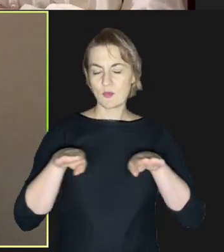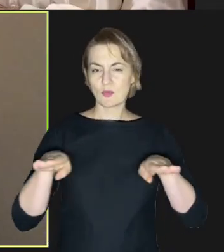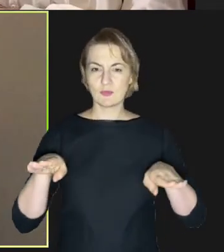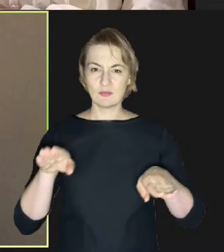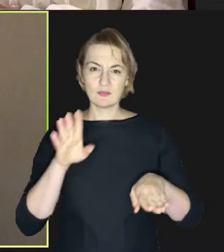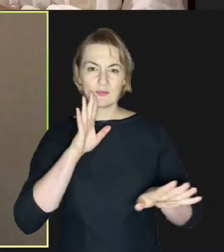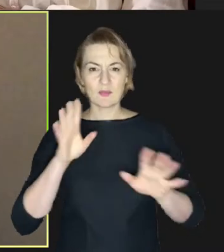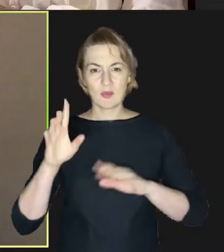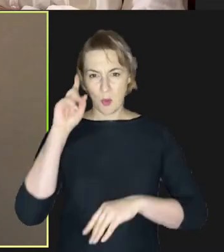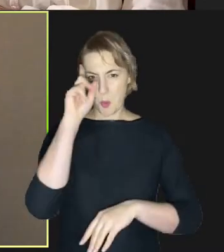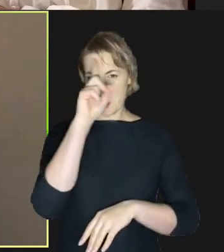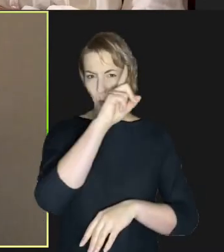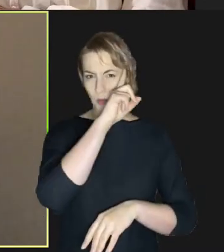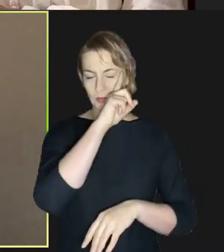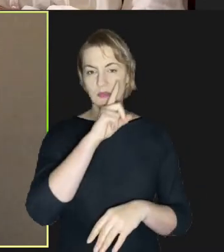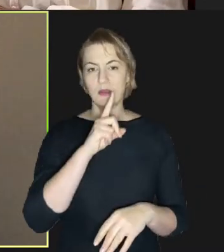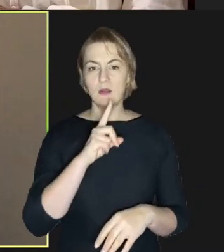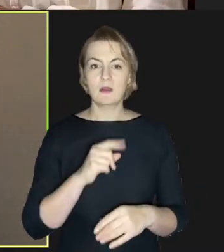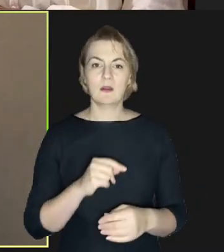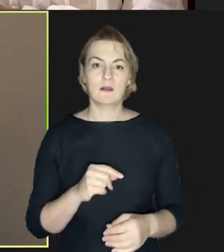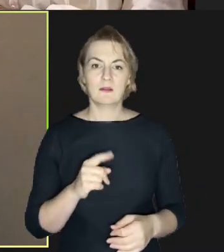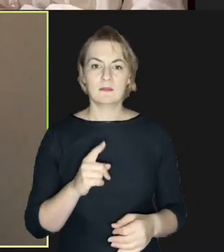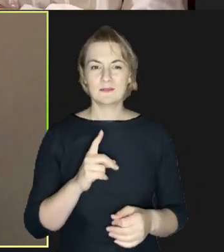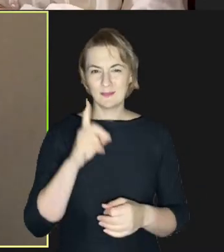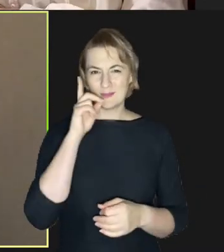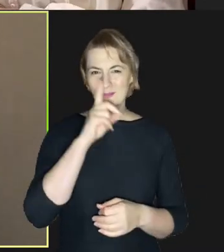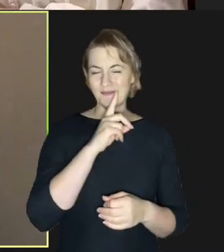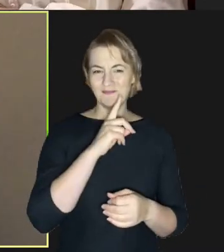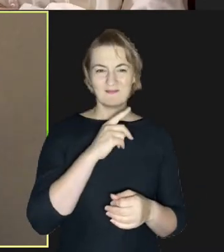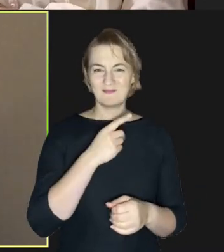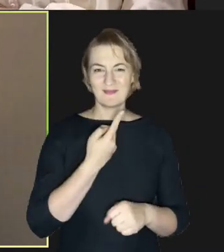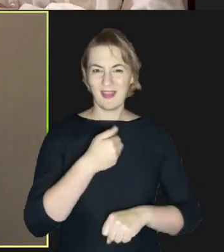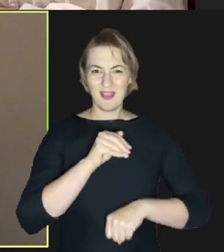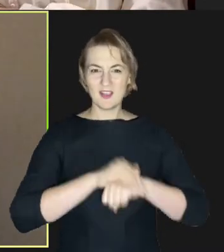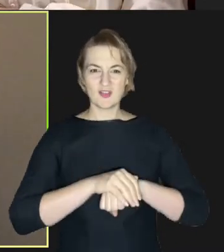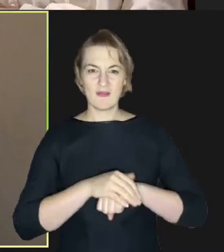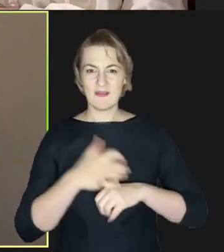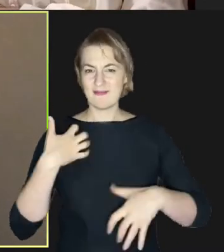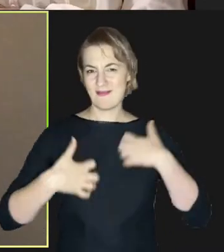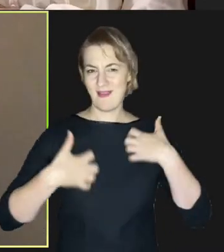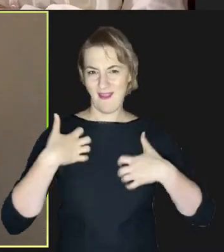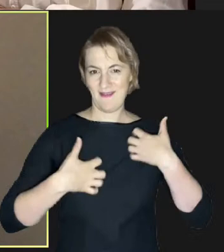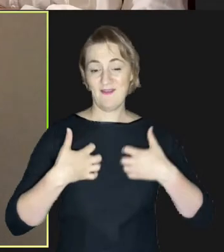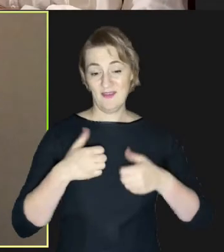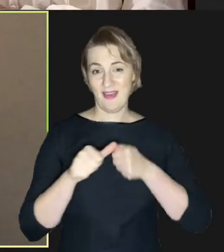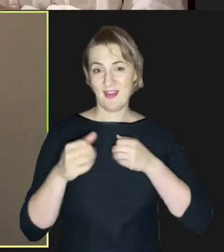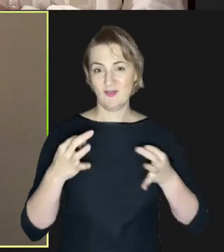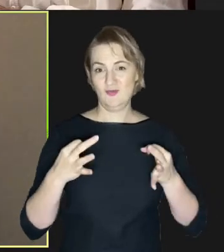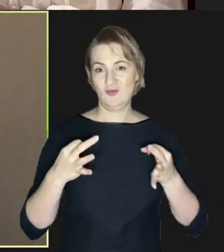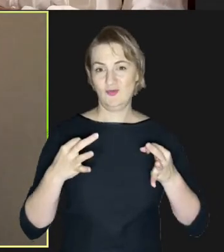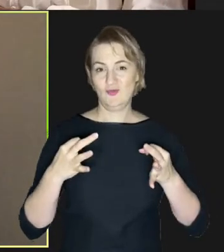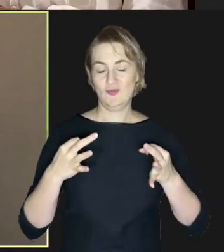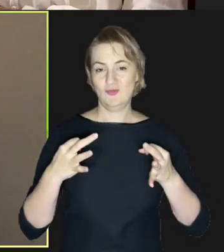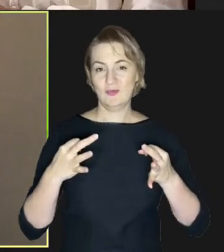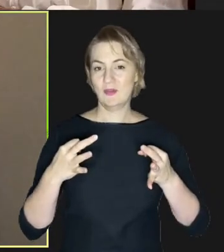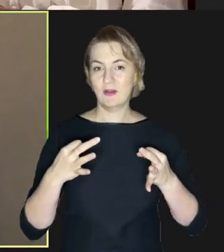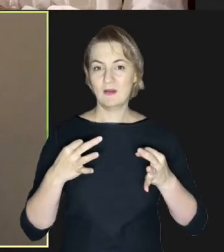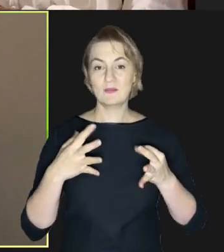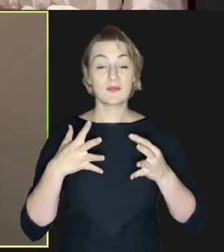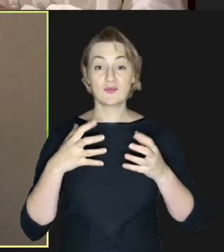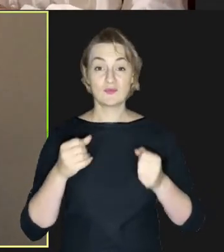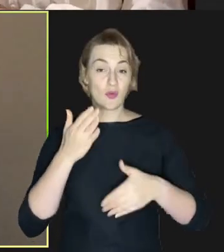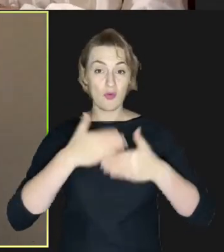ludzka, na poziomie zaprzeczania i agresji, bo to mamy w tej chwili przede wszystkim, tak? No część ludzi